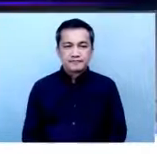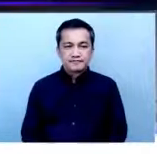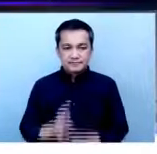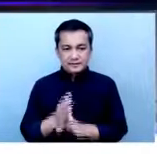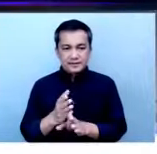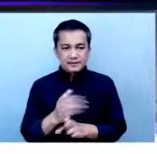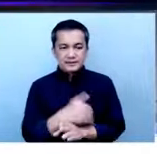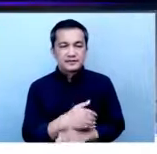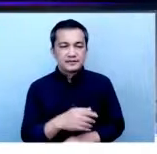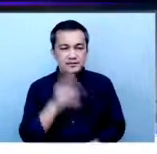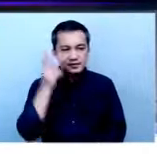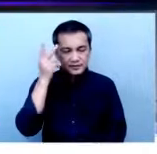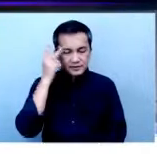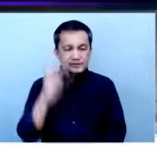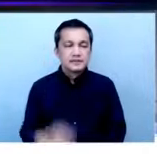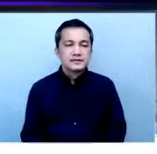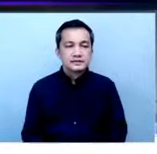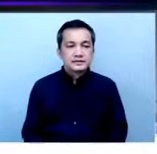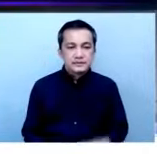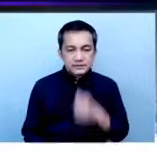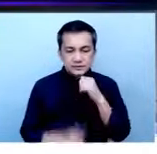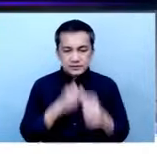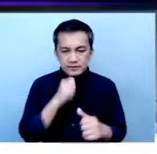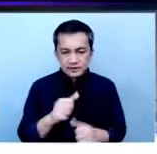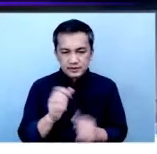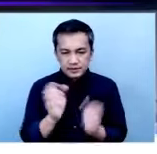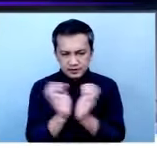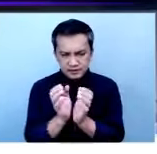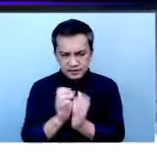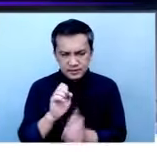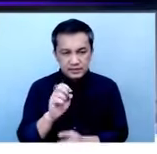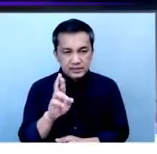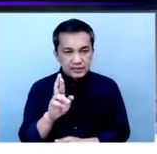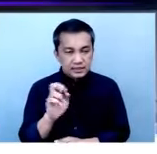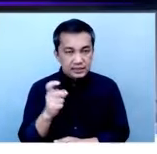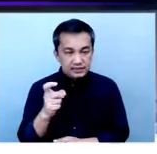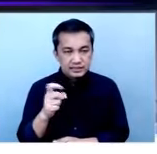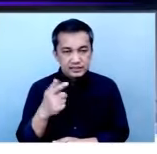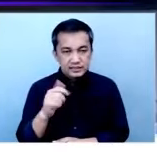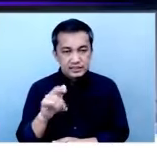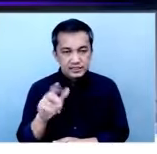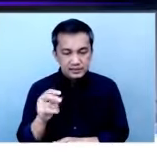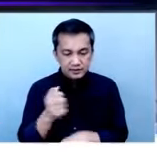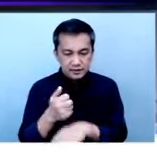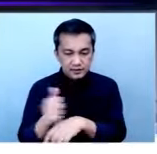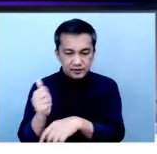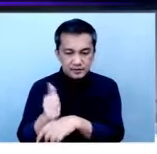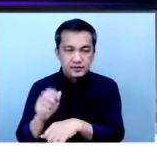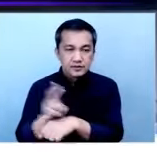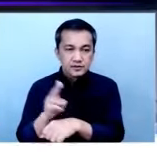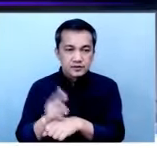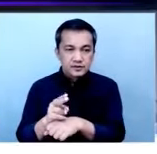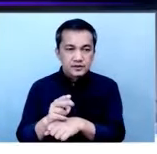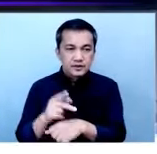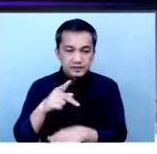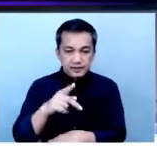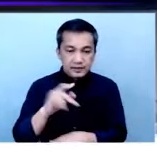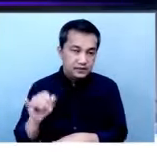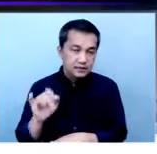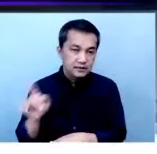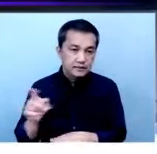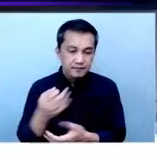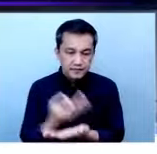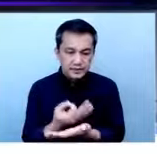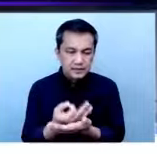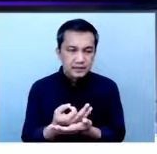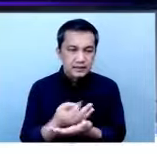sa politika. Pinabulaanan ni DSWD Secretary Rex Gatchalian ang akusasyong nagagamit sa People's Initiative ang pondong